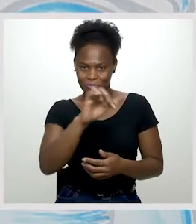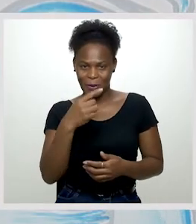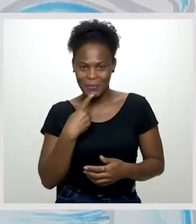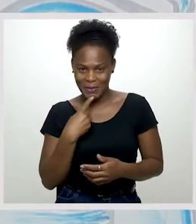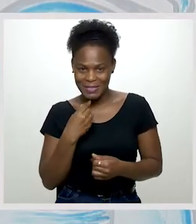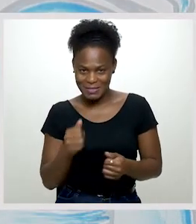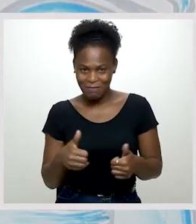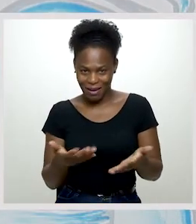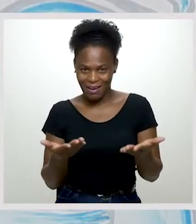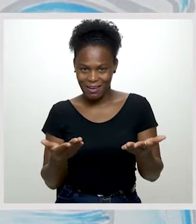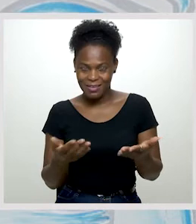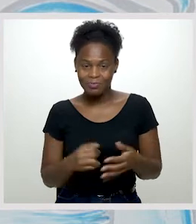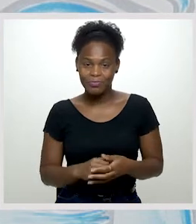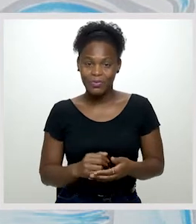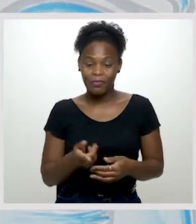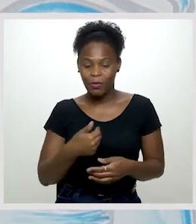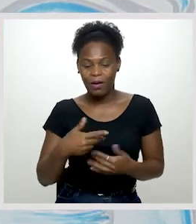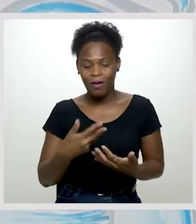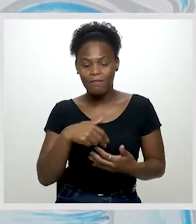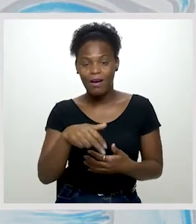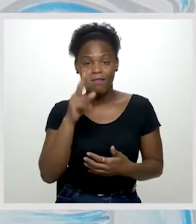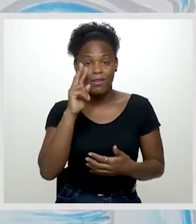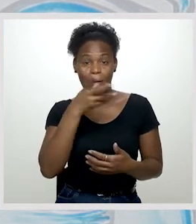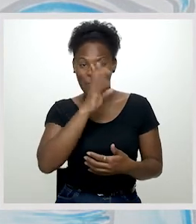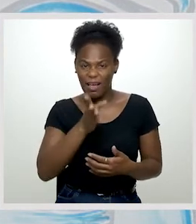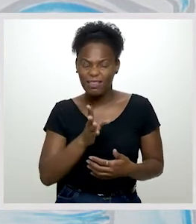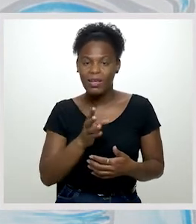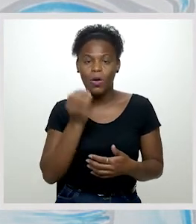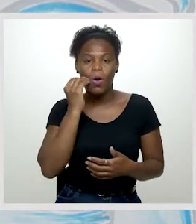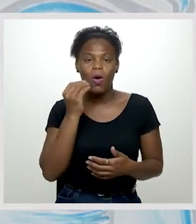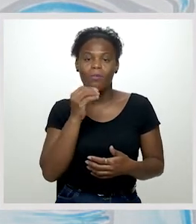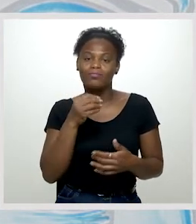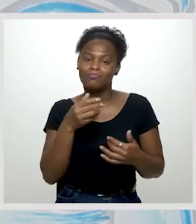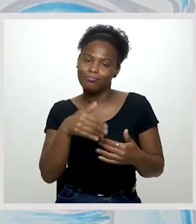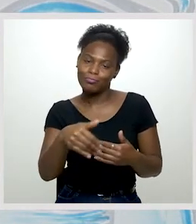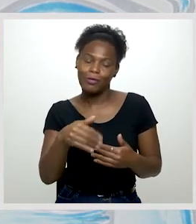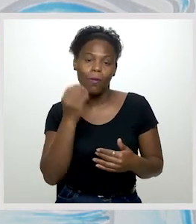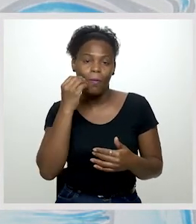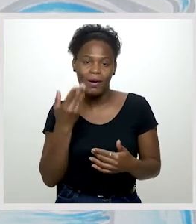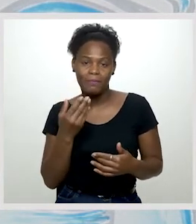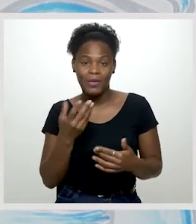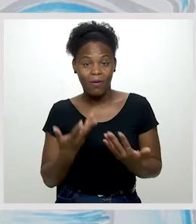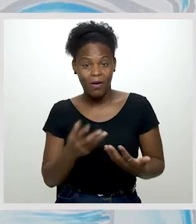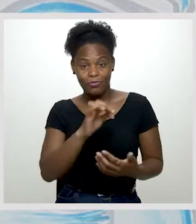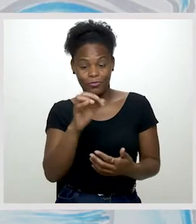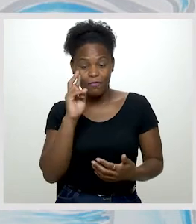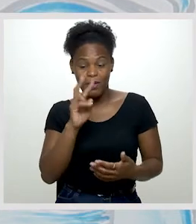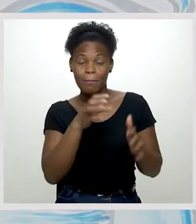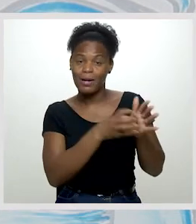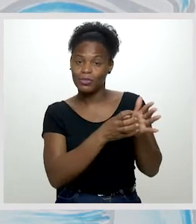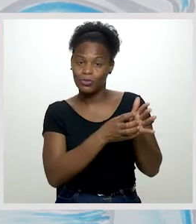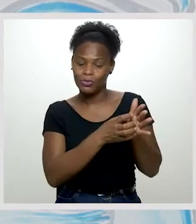On va voir dans la pratique comment ça marche. Regardez l'image